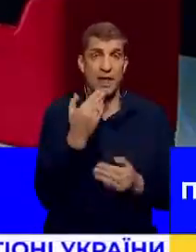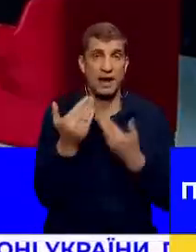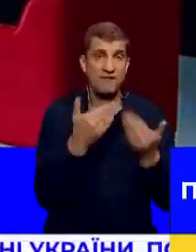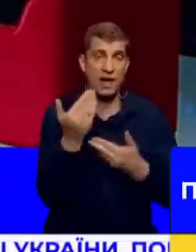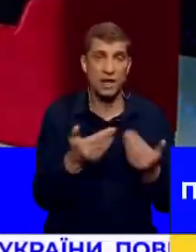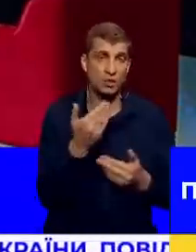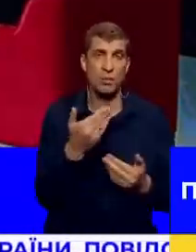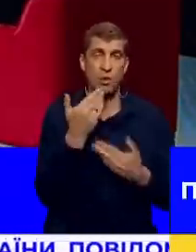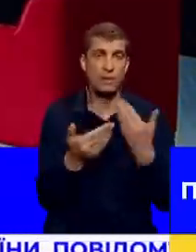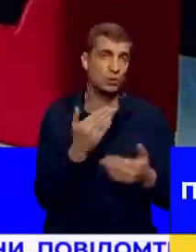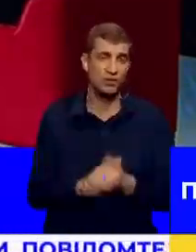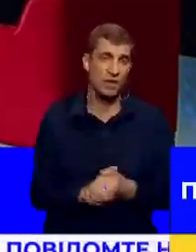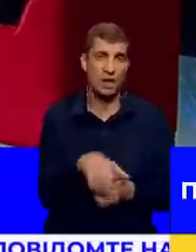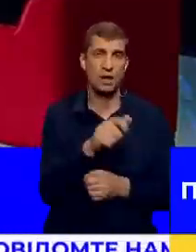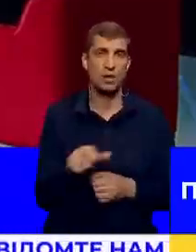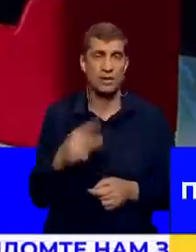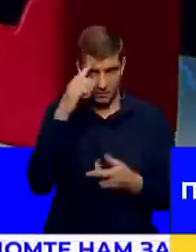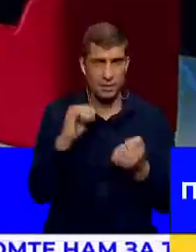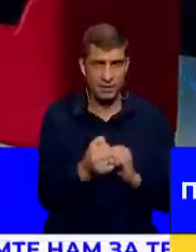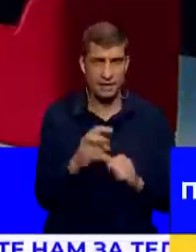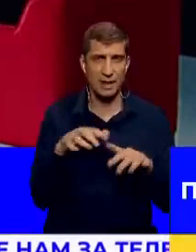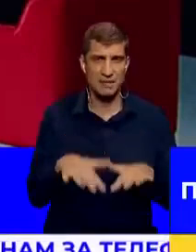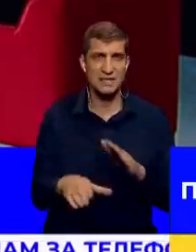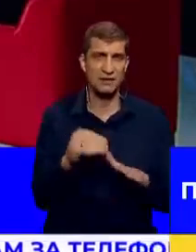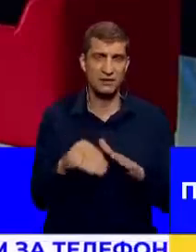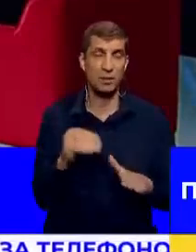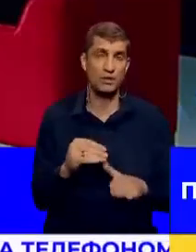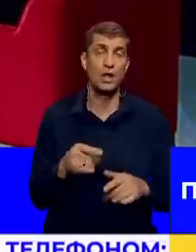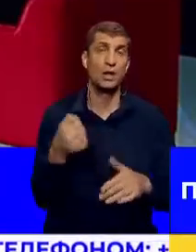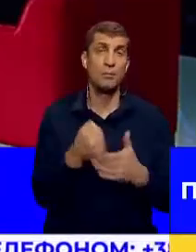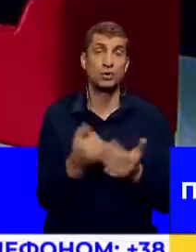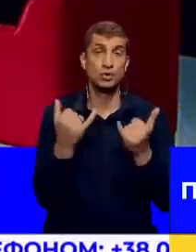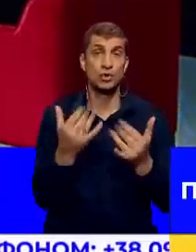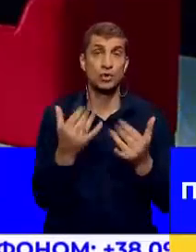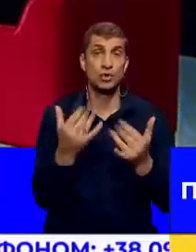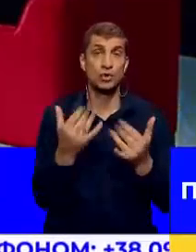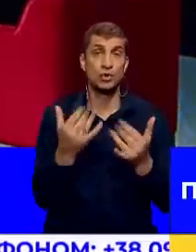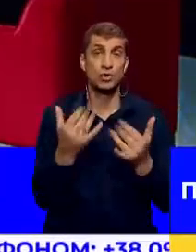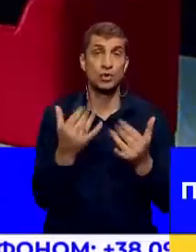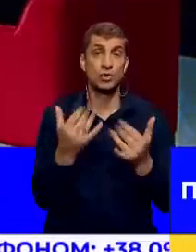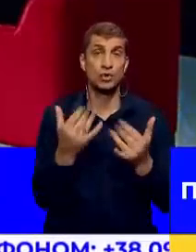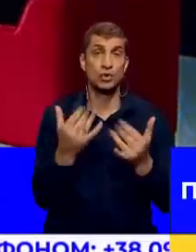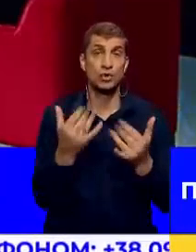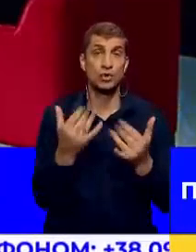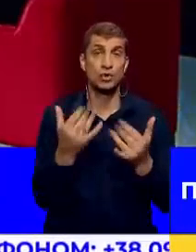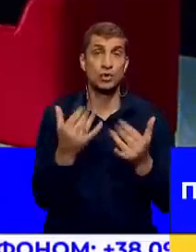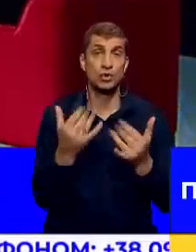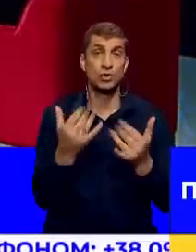референдум, опитування громадян, пам'ятаєте, на місцевих виборах, по сьогоднішній день не прозвітують.